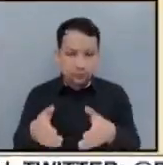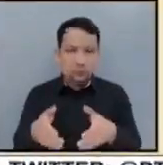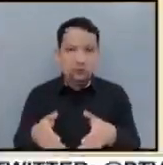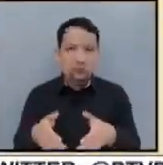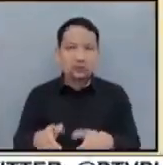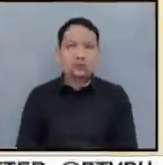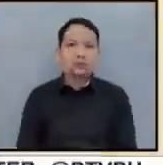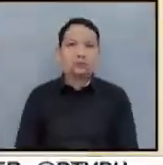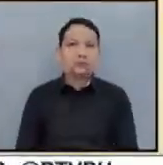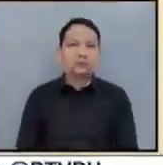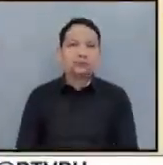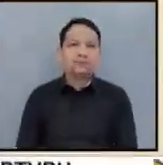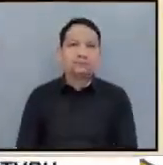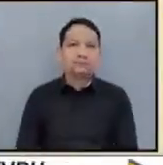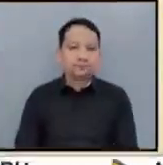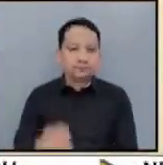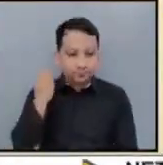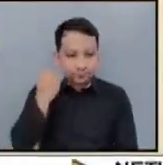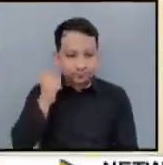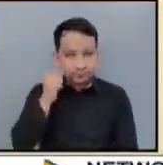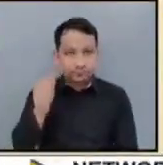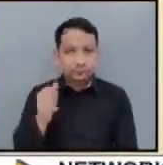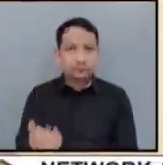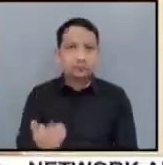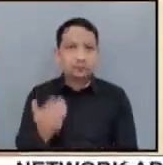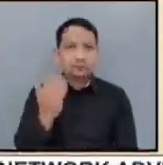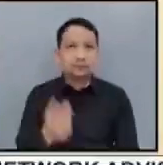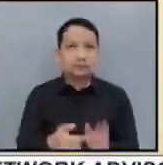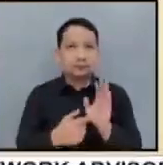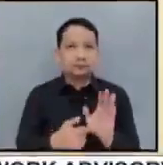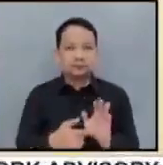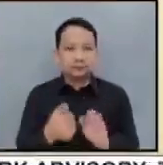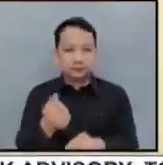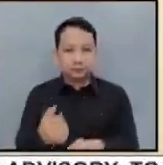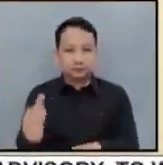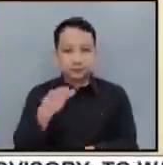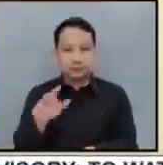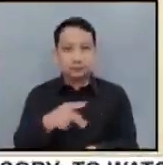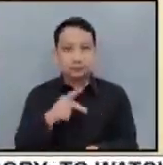John Arroa para sa Morning Show ng Bayan, Rise and Shine, Pilipinas!